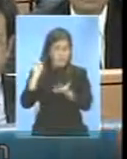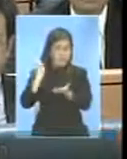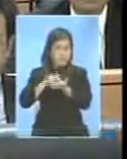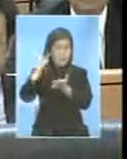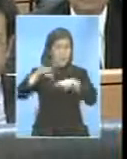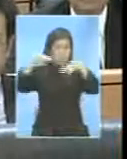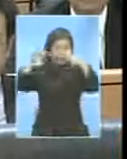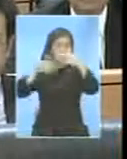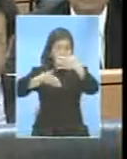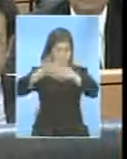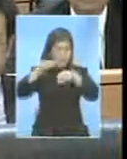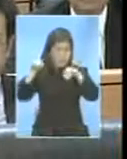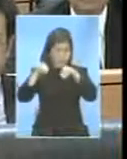าน